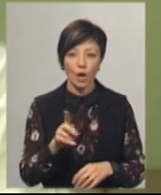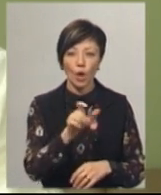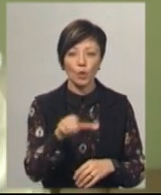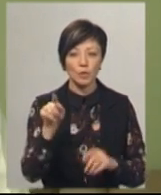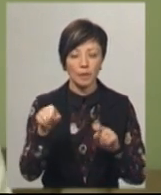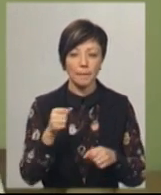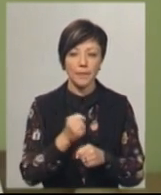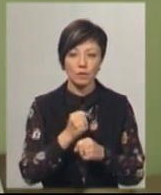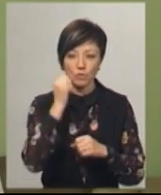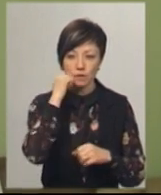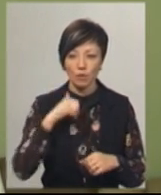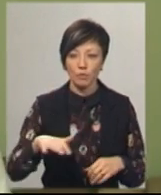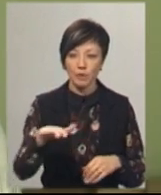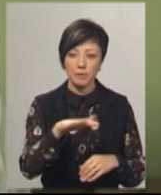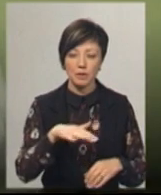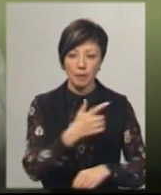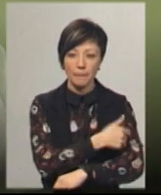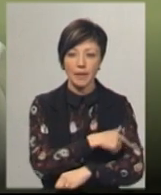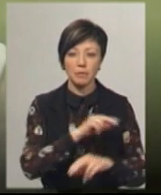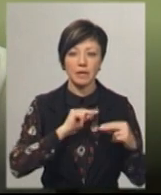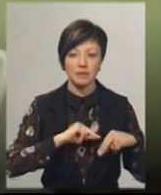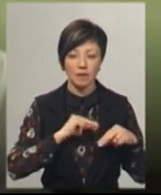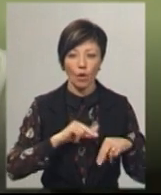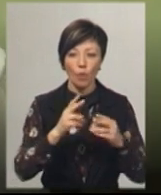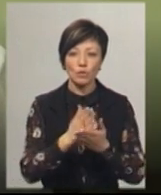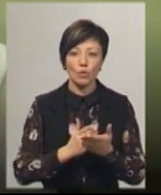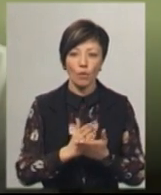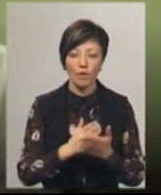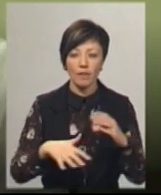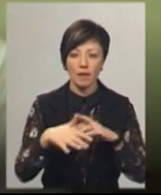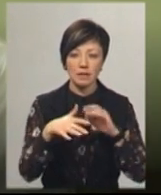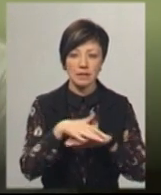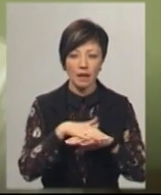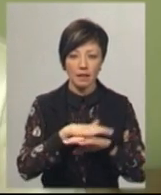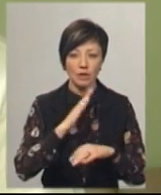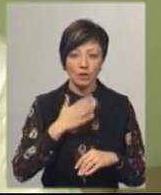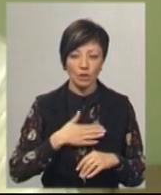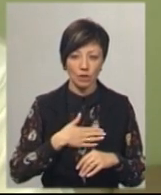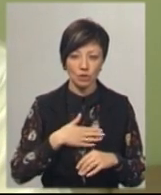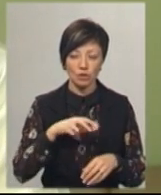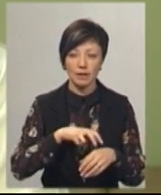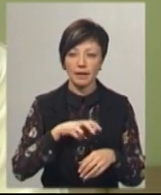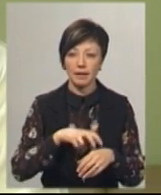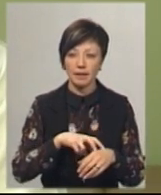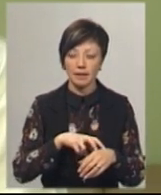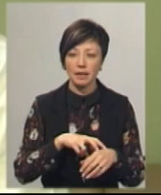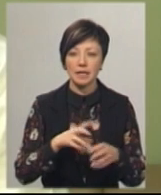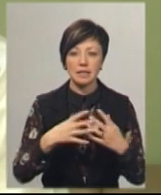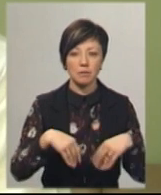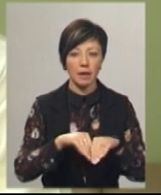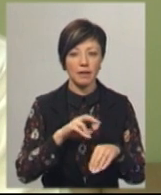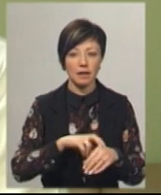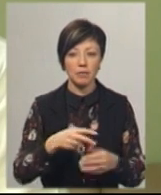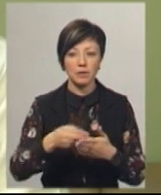працюють у старому приміщенні, медпрацівники обслуговують населення, наші лікарі, педіатри, сімейний